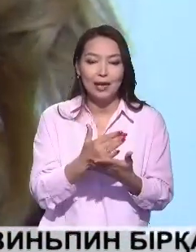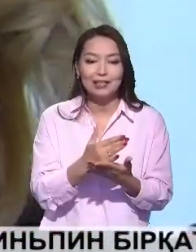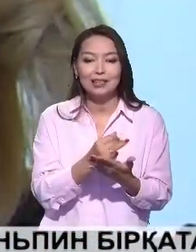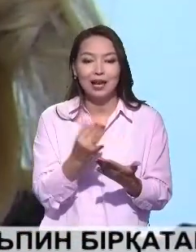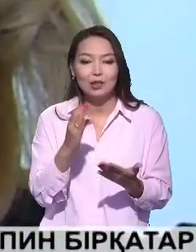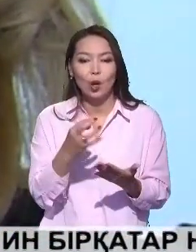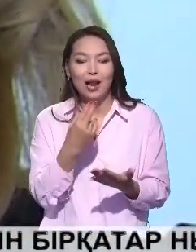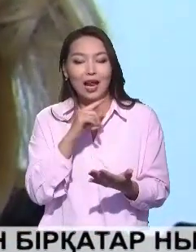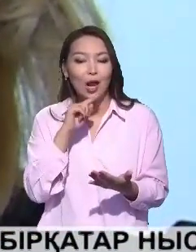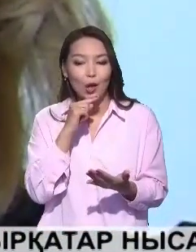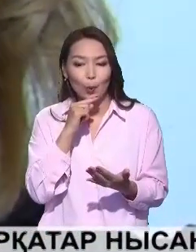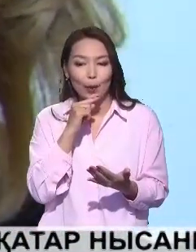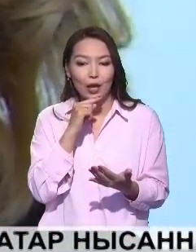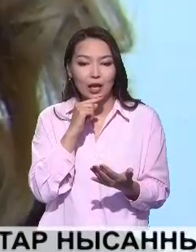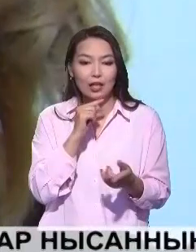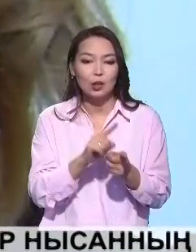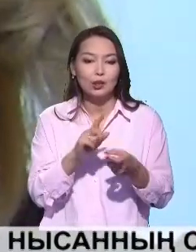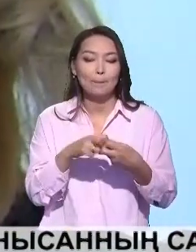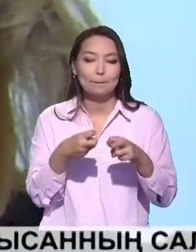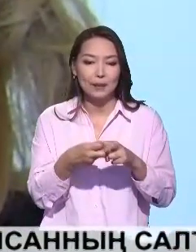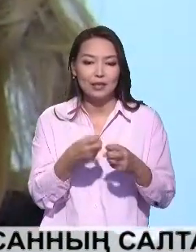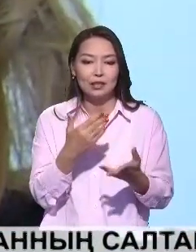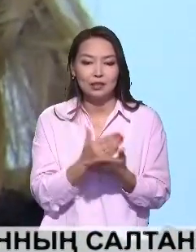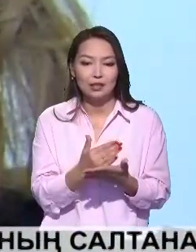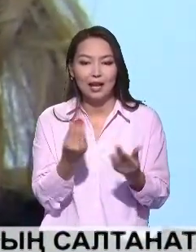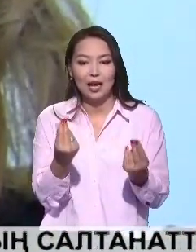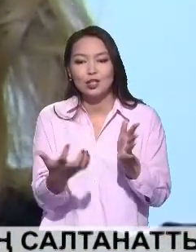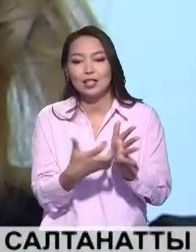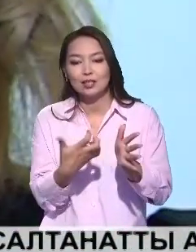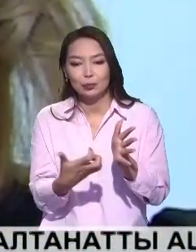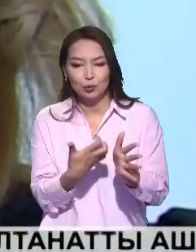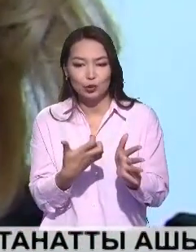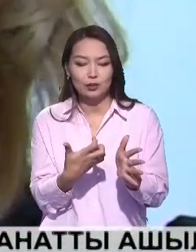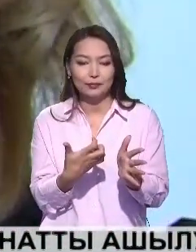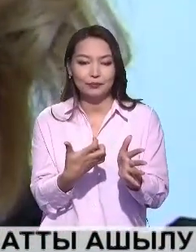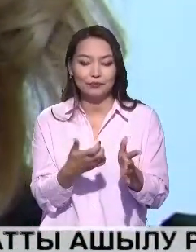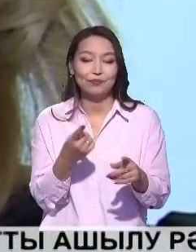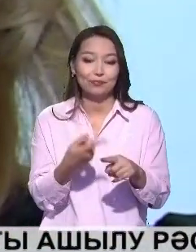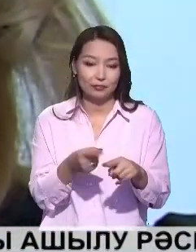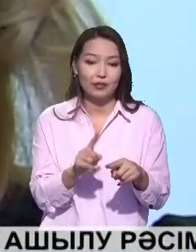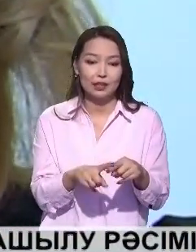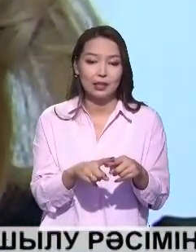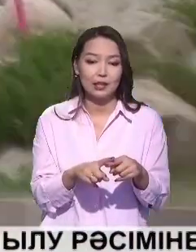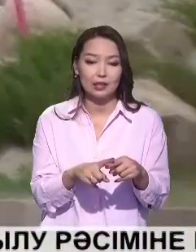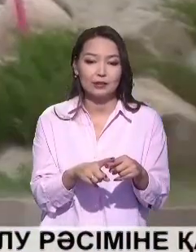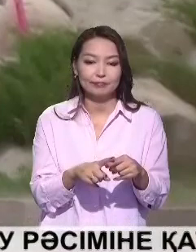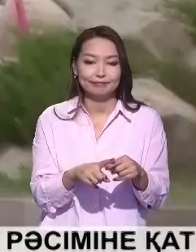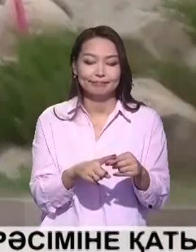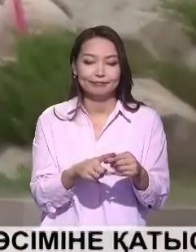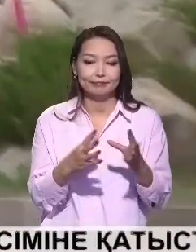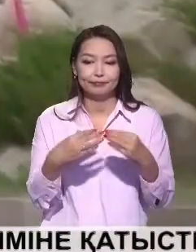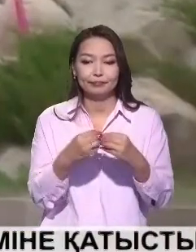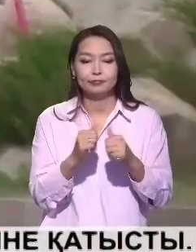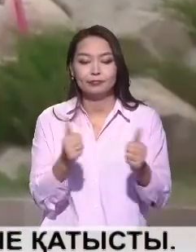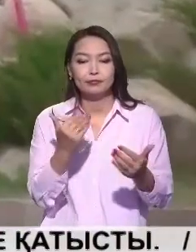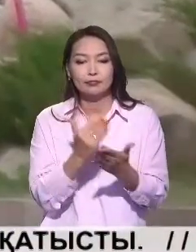әлеуметтік экономикалық, көбінесе мысалы ақшаның жетіспеушілігі, солай-солай кете береді. Берік